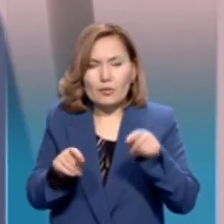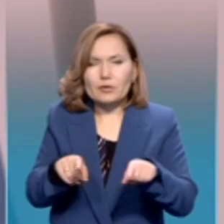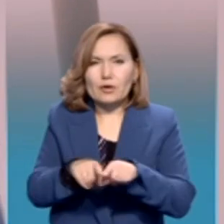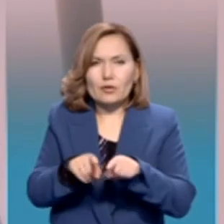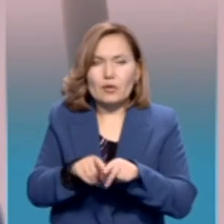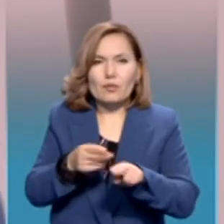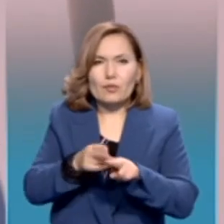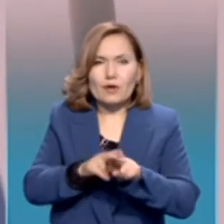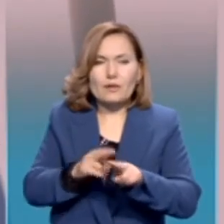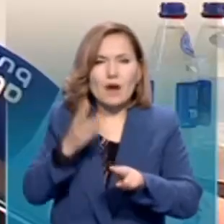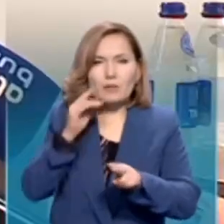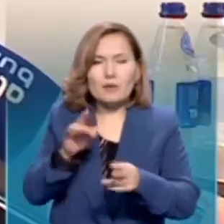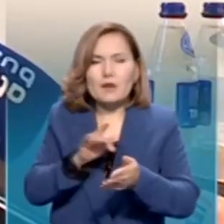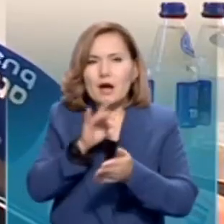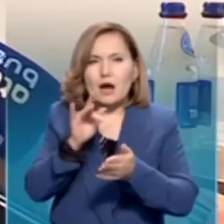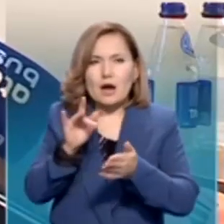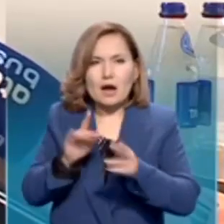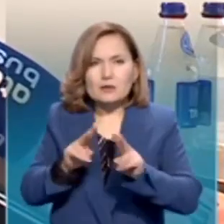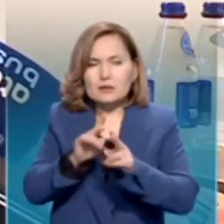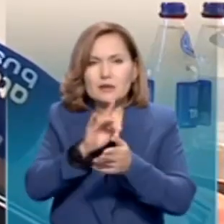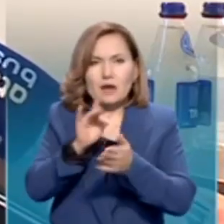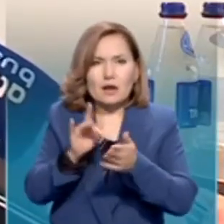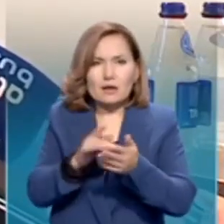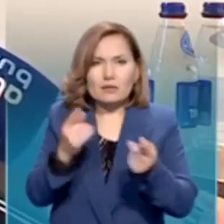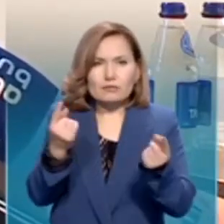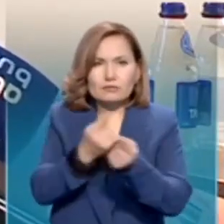қалаларына баруға мәжбүр еді. Адам өмірі